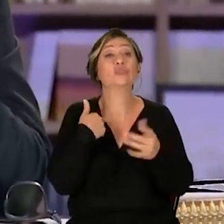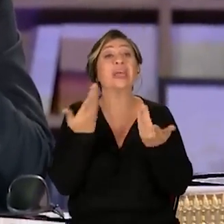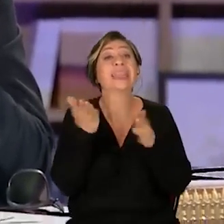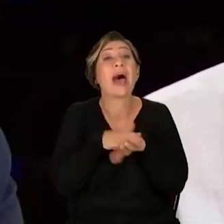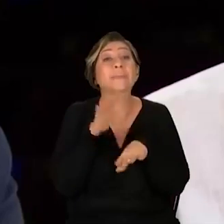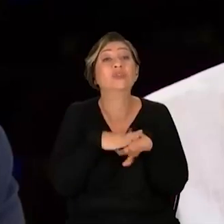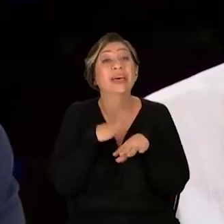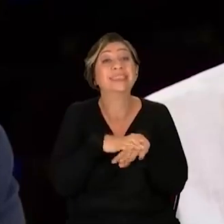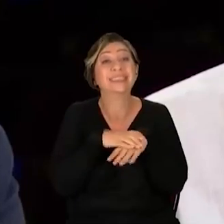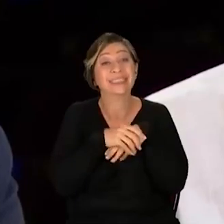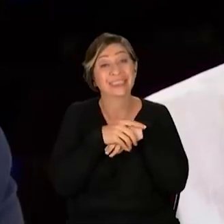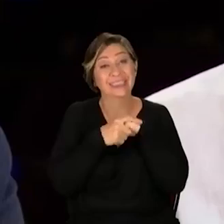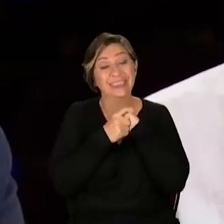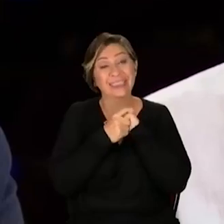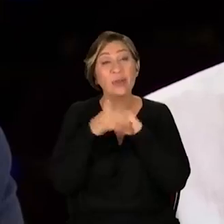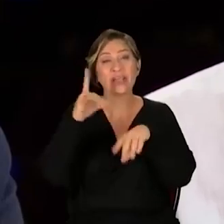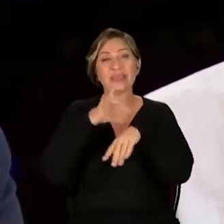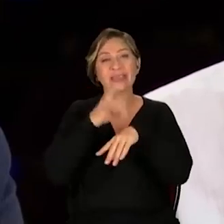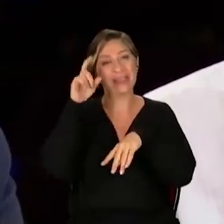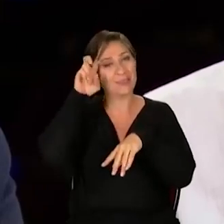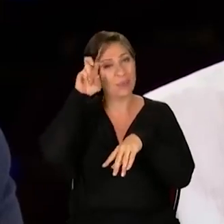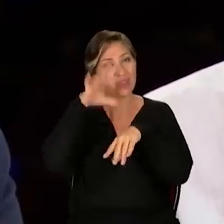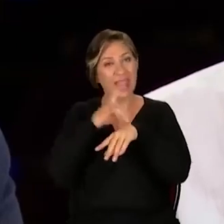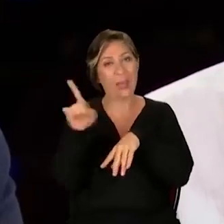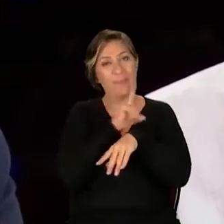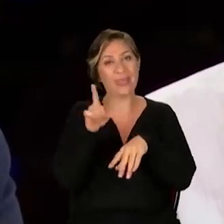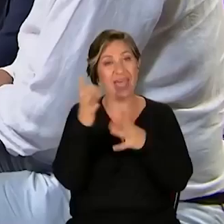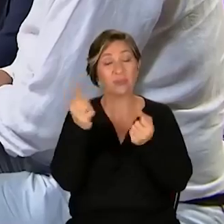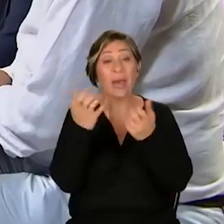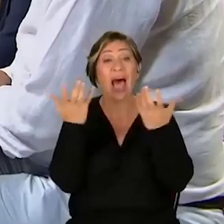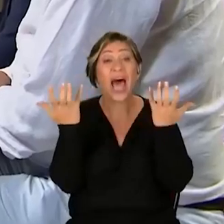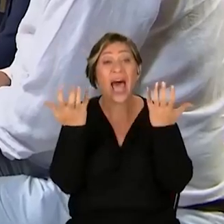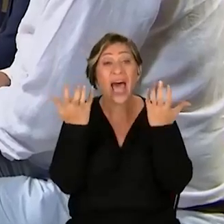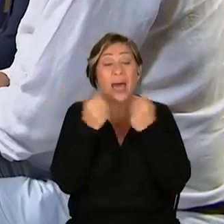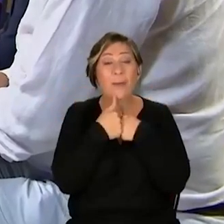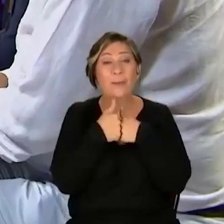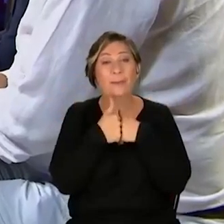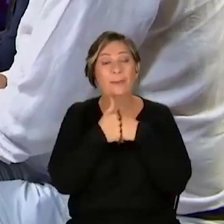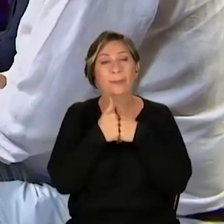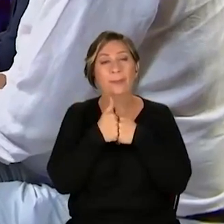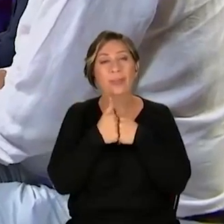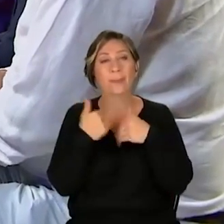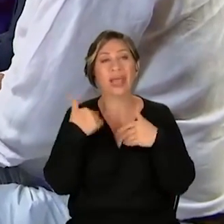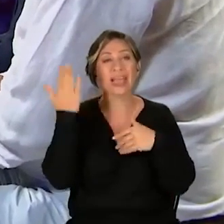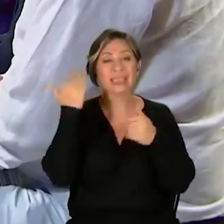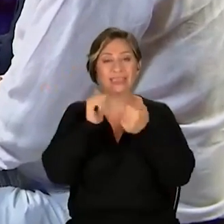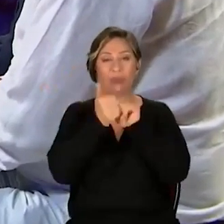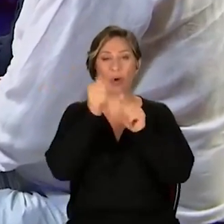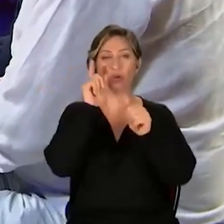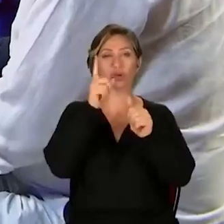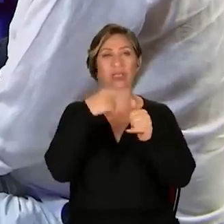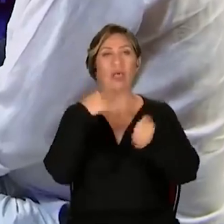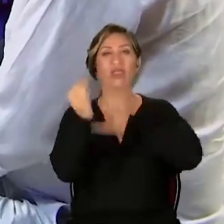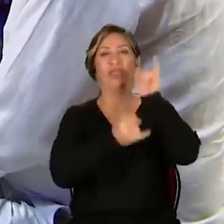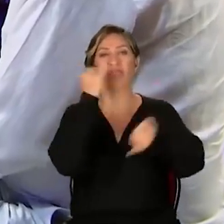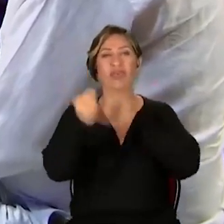yapacağız? Bunları terapiye alıyorlar artık bir yerden sonra. Ama alınacak yani bunun. Ya mesela ben eskiden spor hocalarıyla böyle